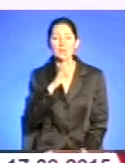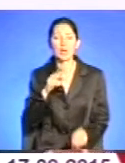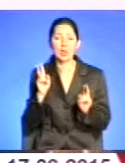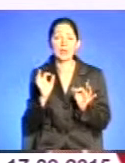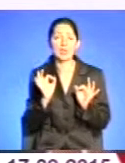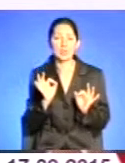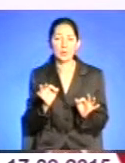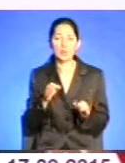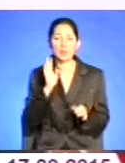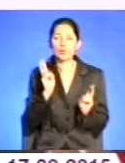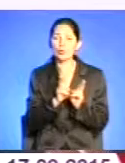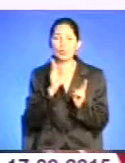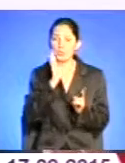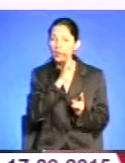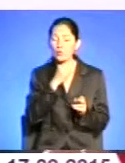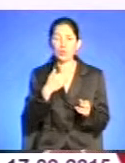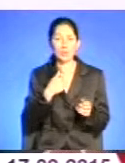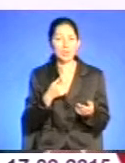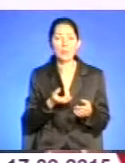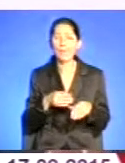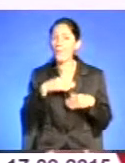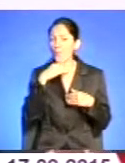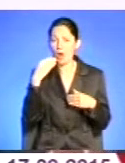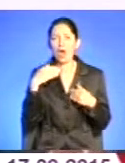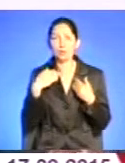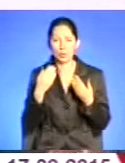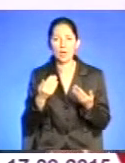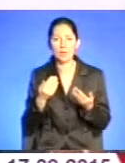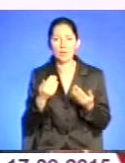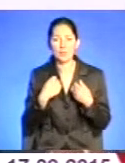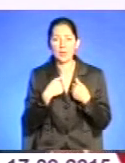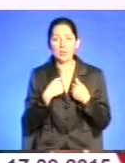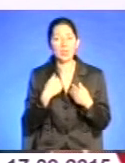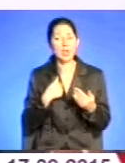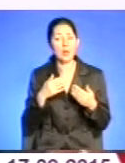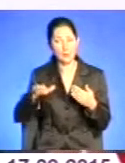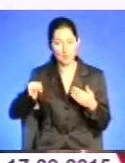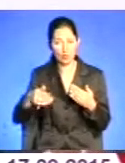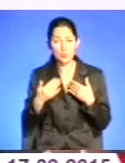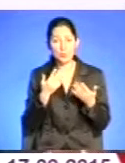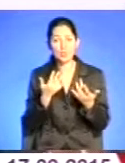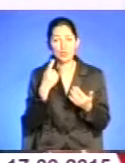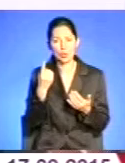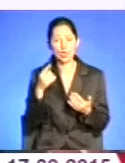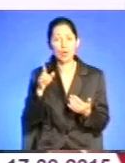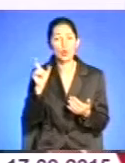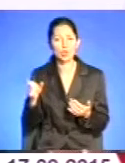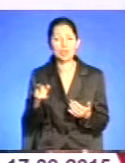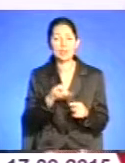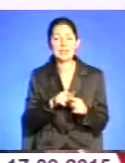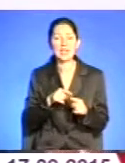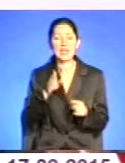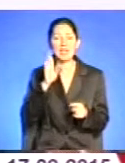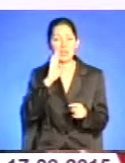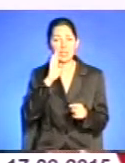мамою мені дуже багато дала. Після цього я поспілкувалася з ще однією людиною. Ця дівчина